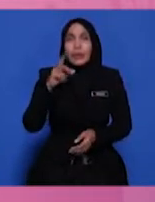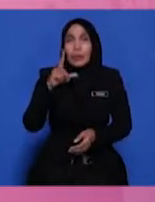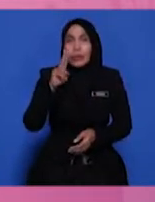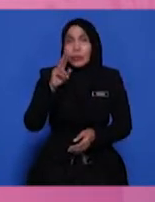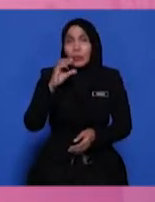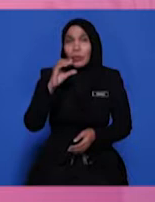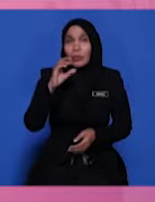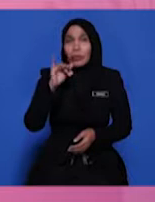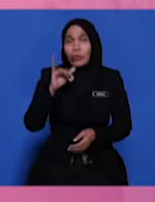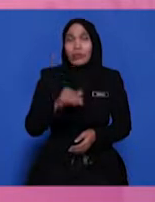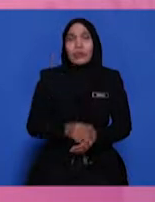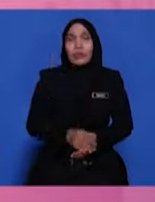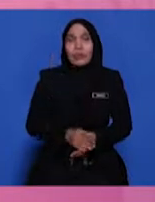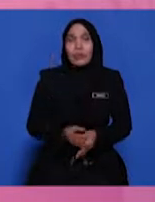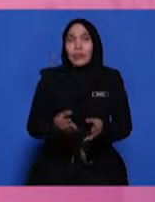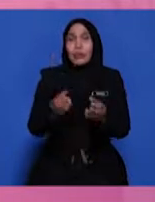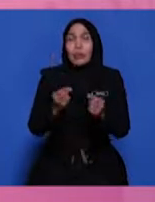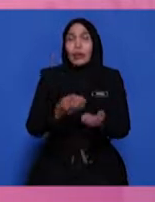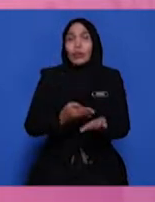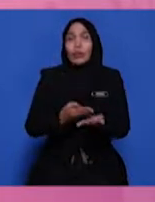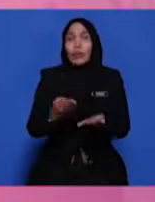unit kondominium pada harga